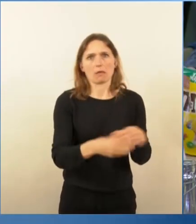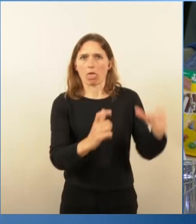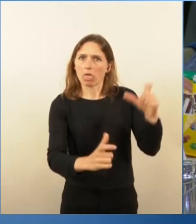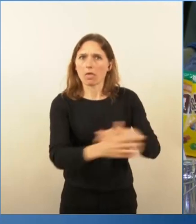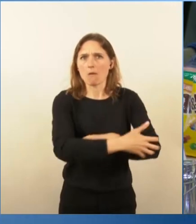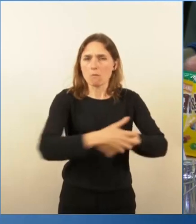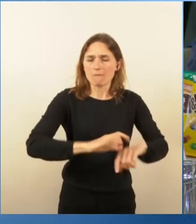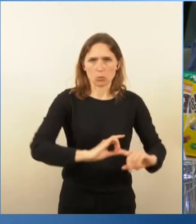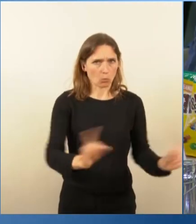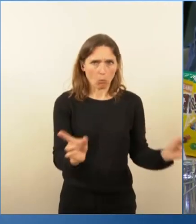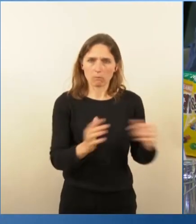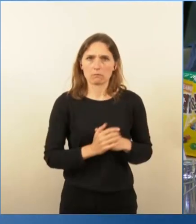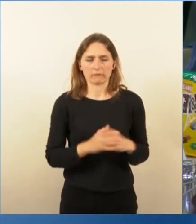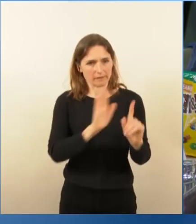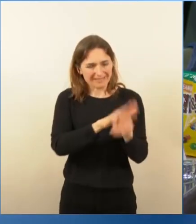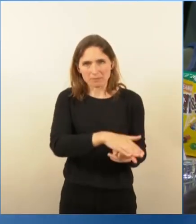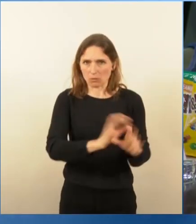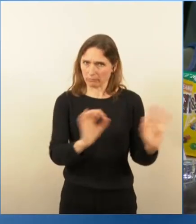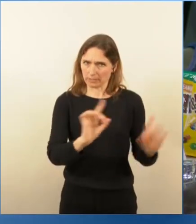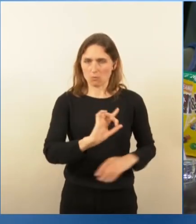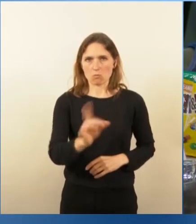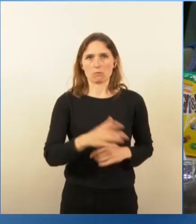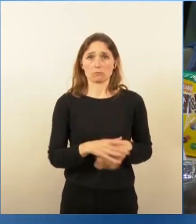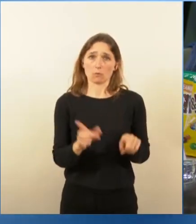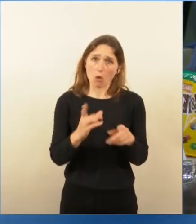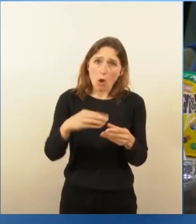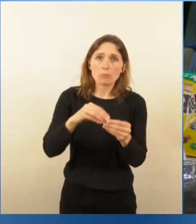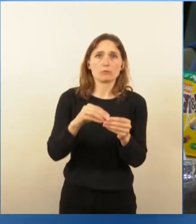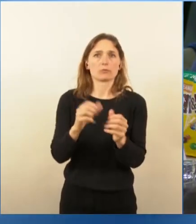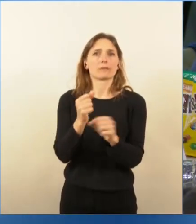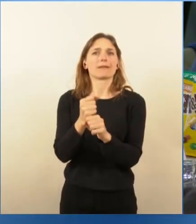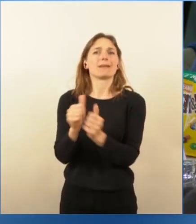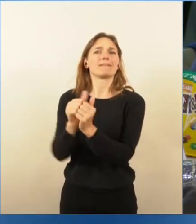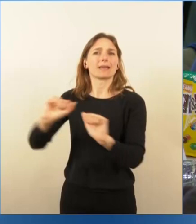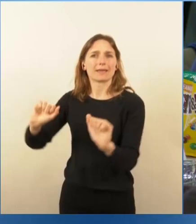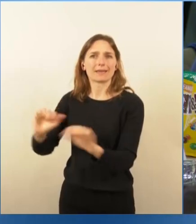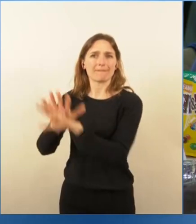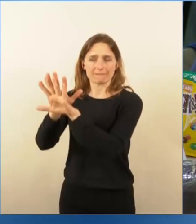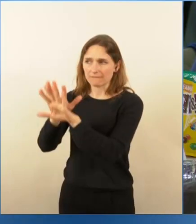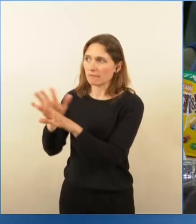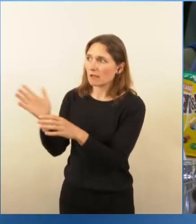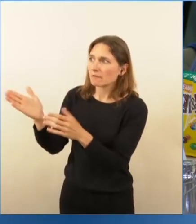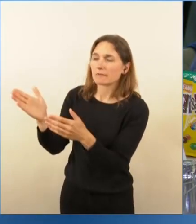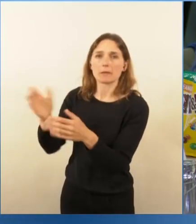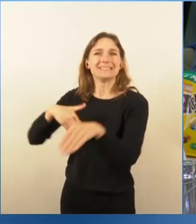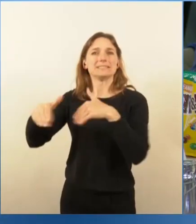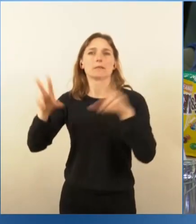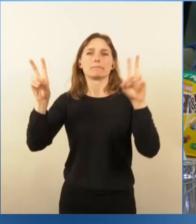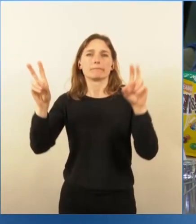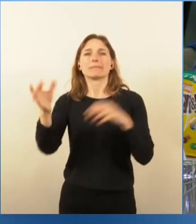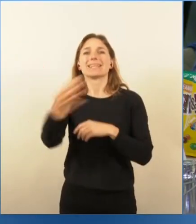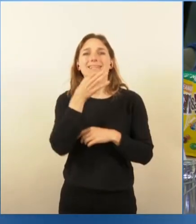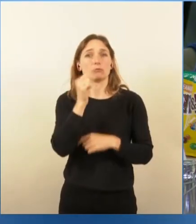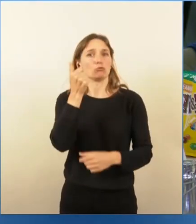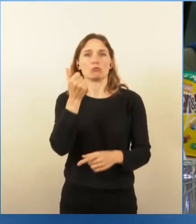la CAF à mettre en place le système dites le nous une fois qui fait que quand les familles ont une première fois donné leur document nous aussi en